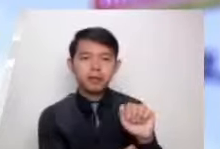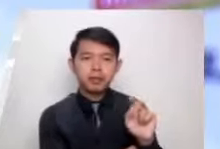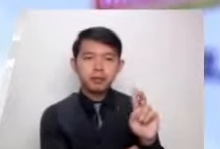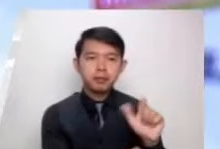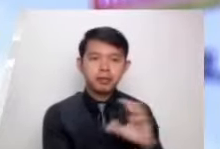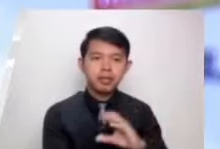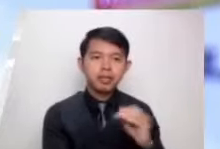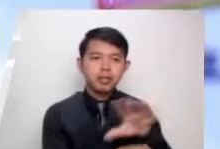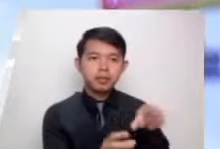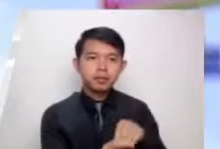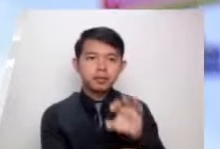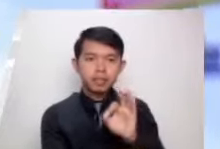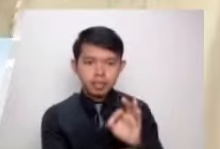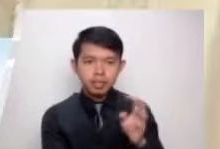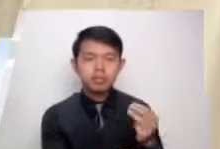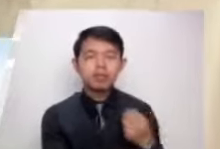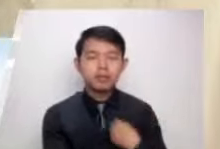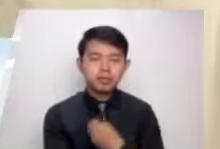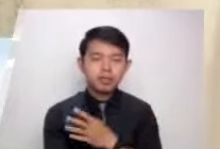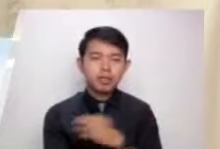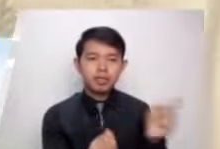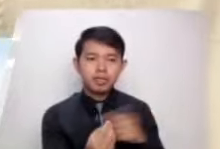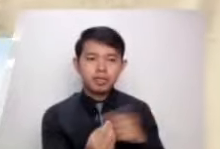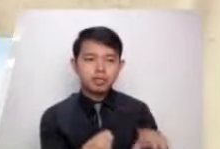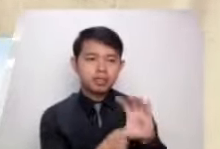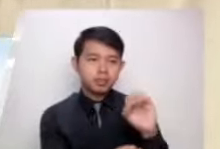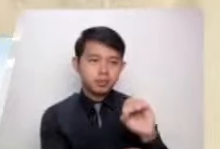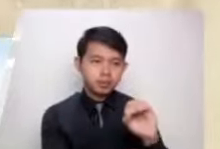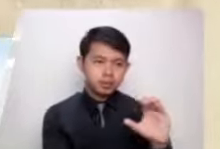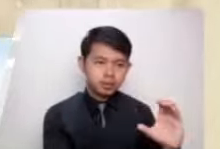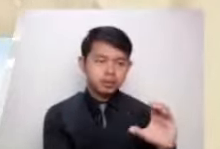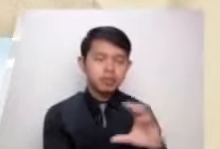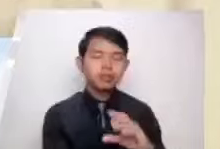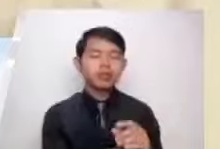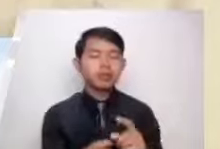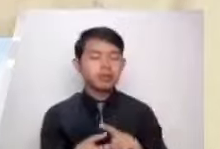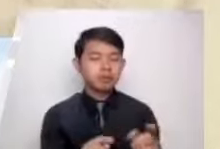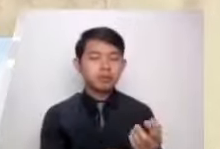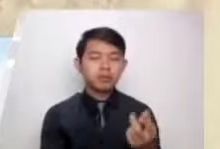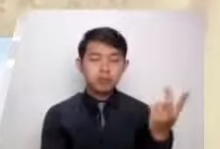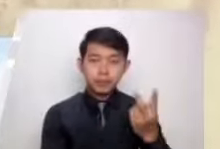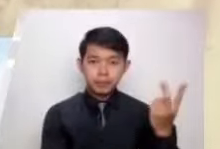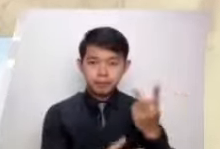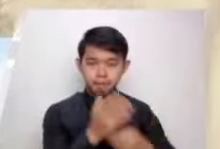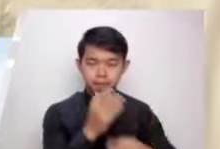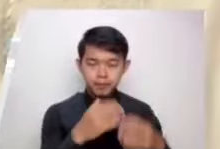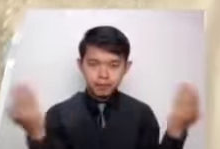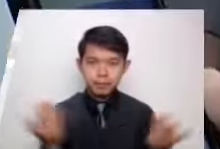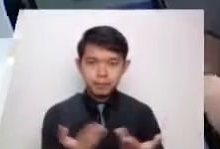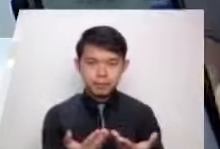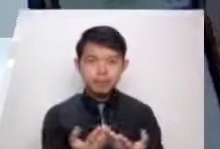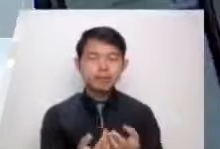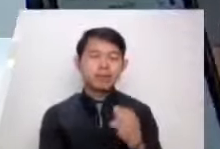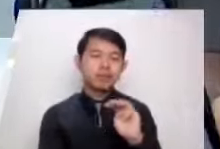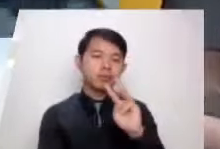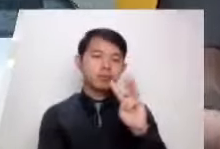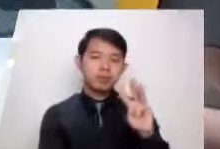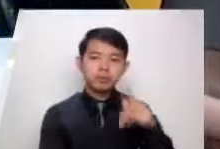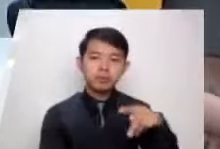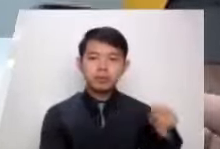ma-cancel ang kanilang COC at CONA. Kapwa nagpakilala ang presidente ng WPP, sina Matula at Tolentino. Ayon sa